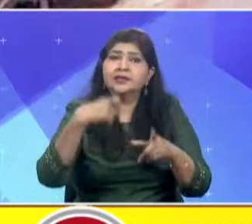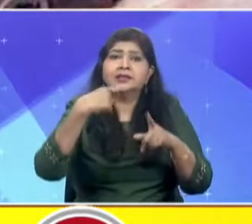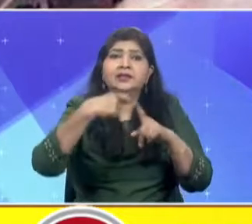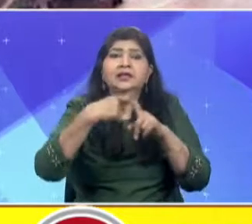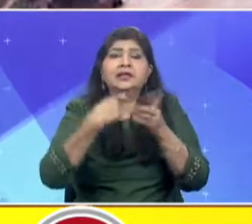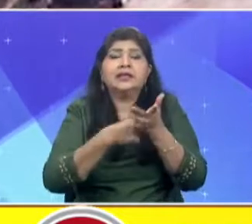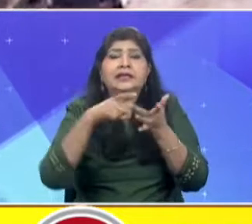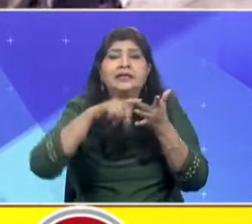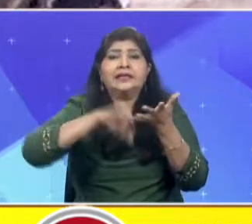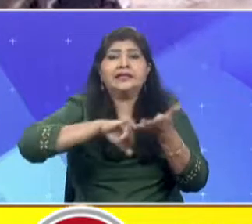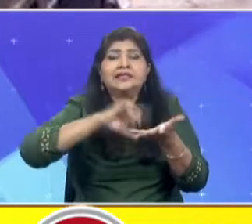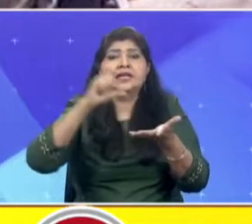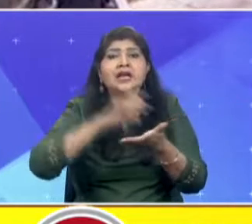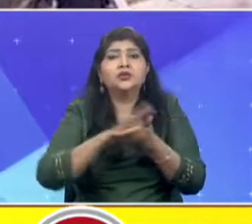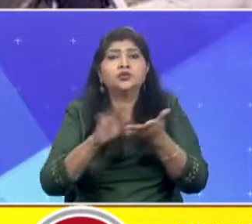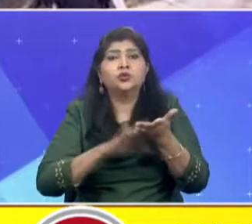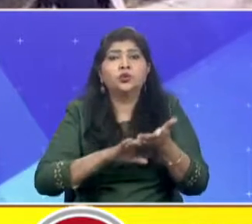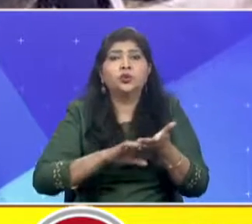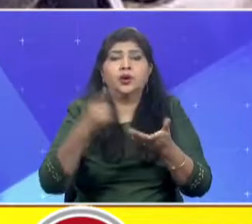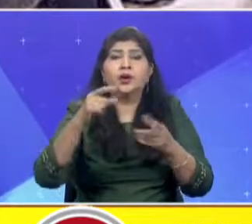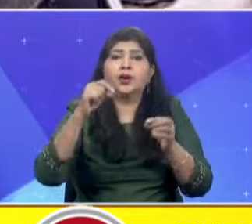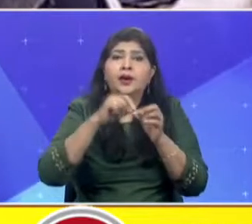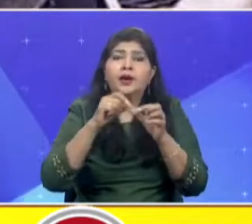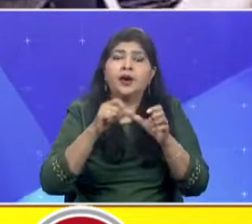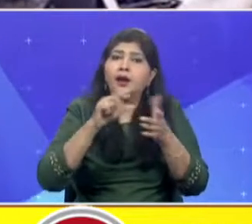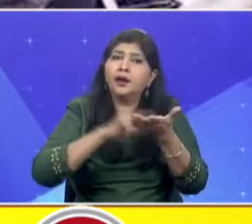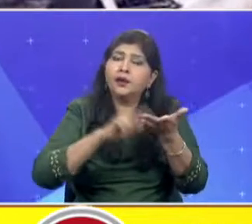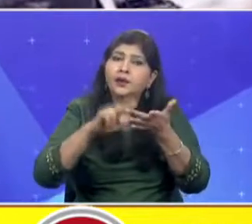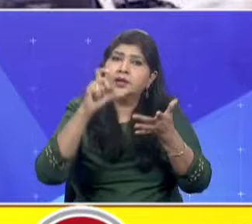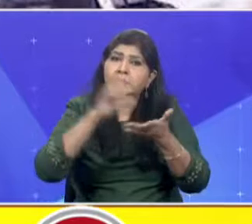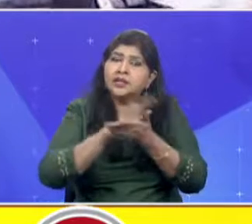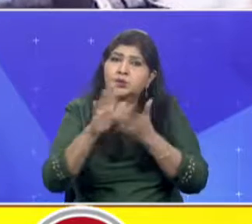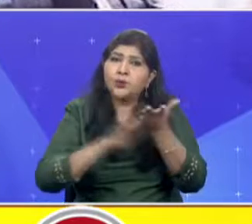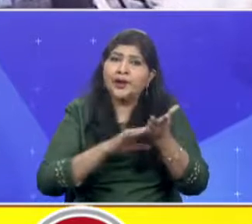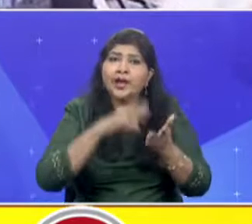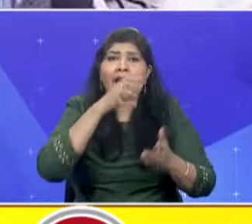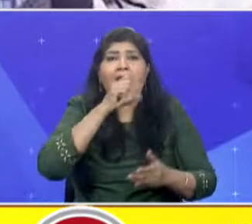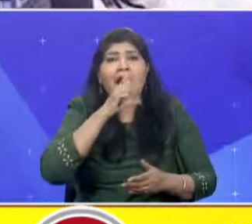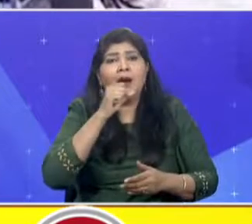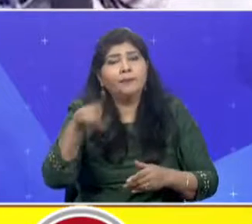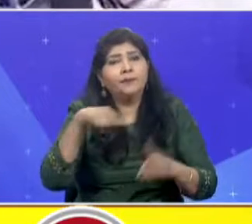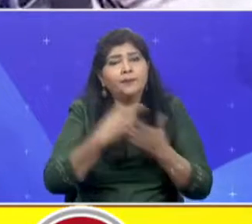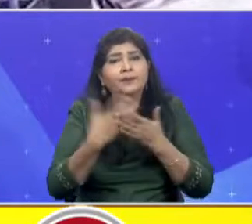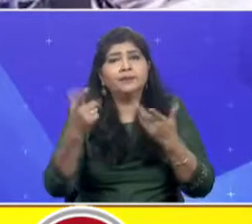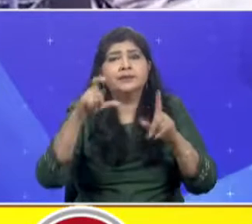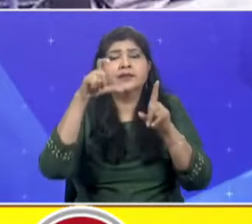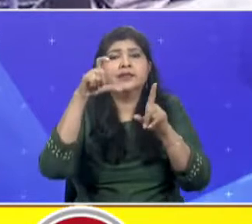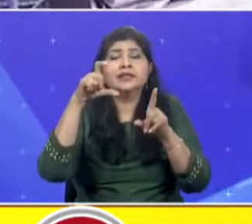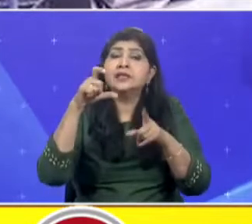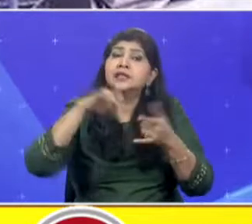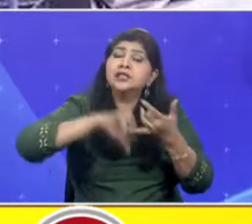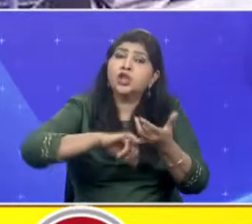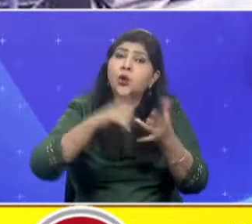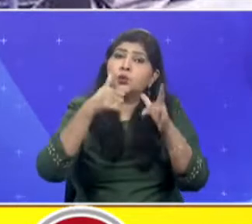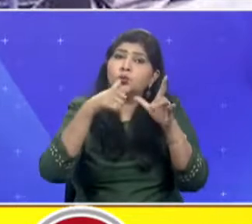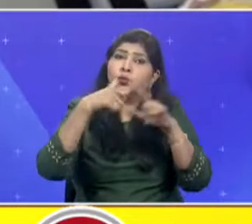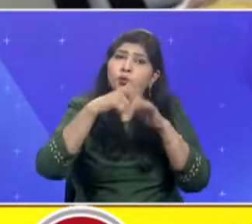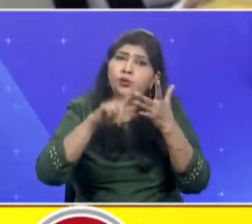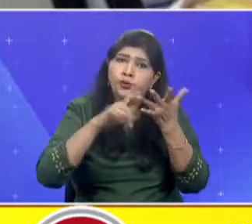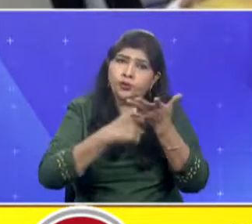और चित्तूर जिले के बंगनपल्ली और सुवर्णरेखा आम दक्षिण कोरिया को निर्यात किए